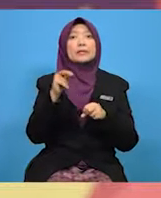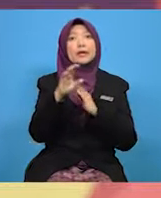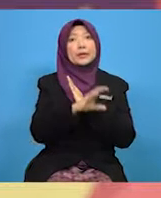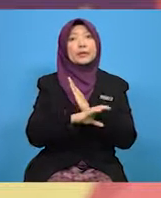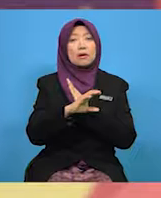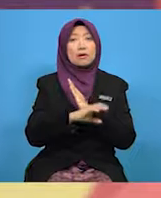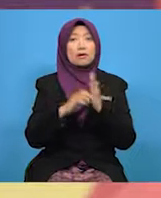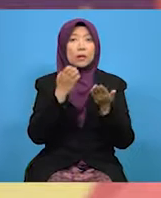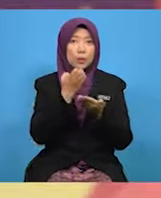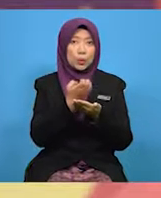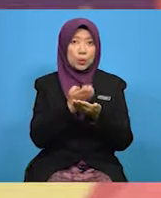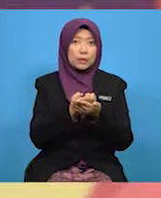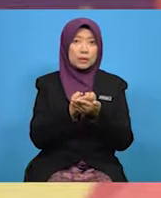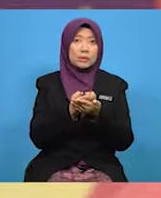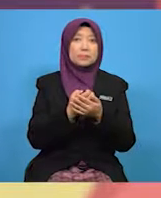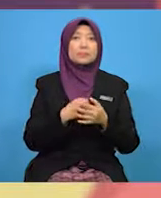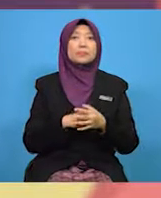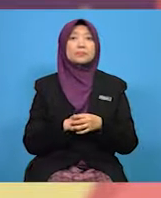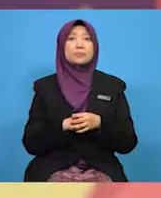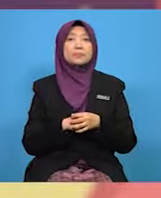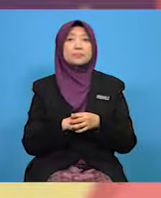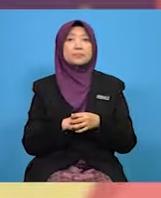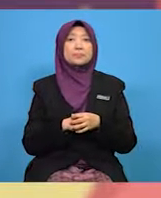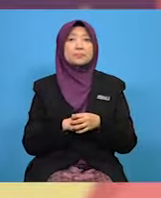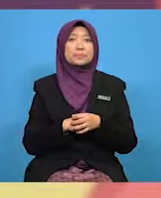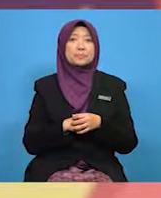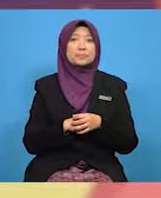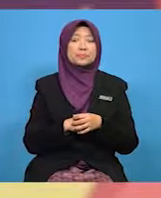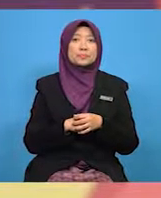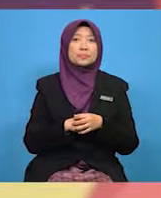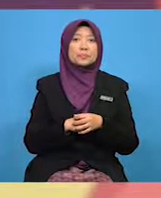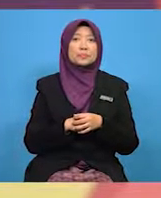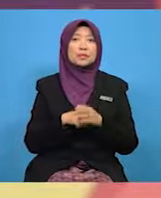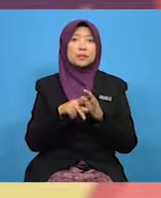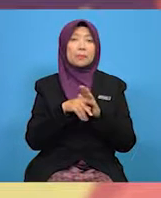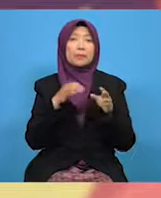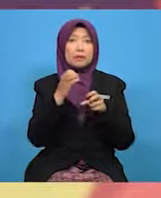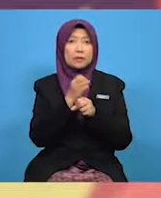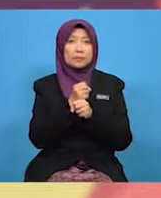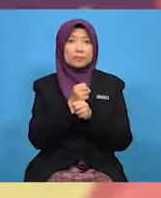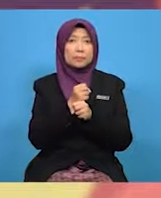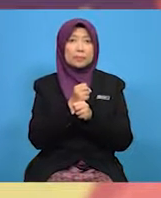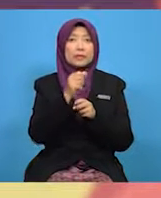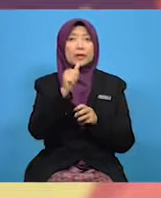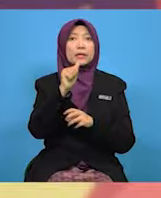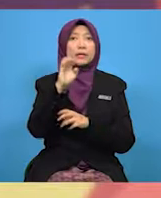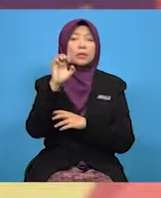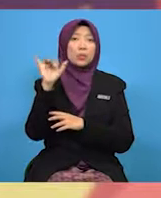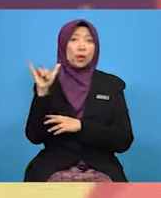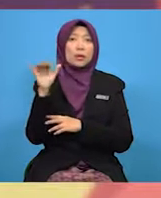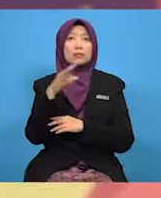berdasarkan pendekatan perbelanjaan agregat pendapatan yaitu edwe